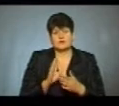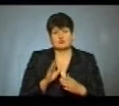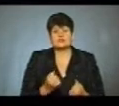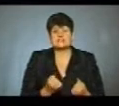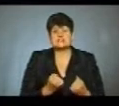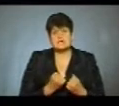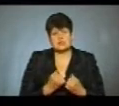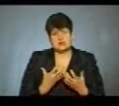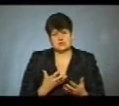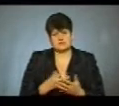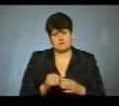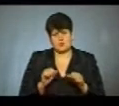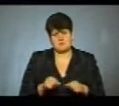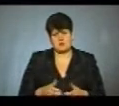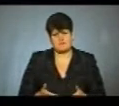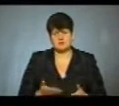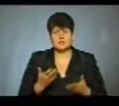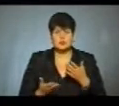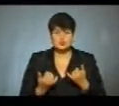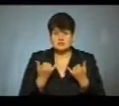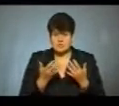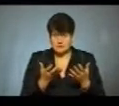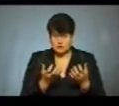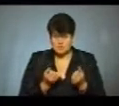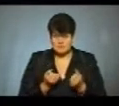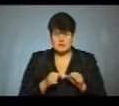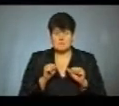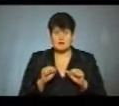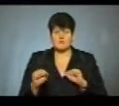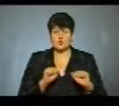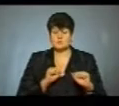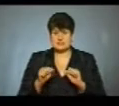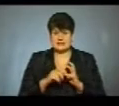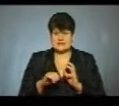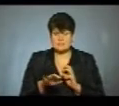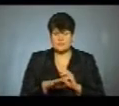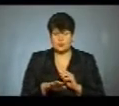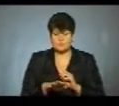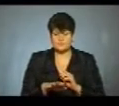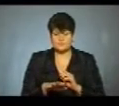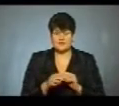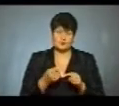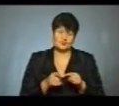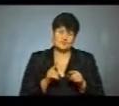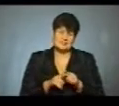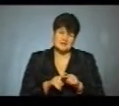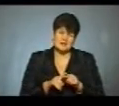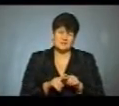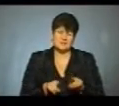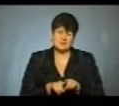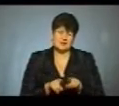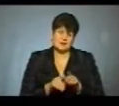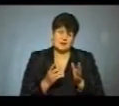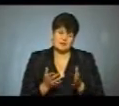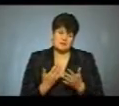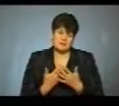в своїх правах. Якщо зараз ви отримуєте право розпоряджатися землею, ну, це такий, знаєте, мені недавно